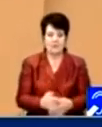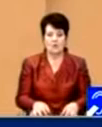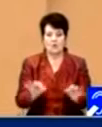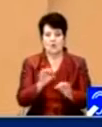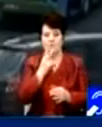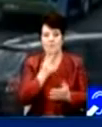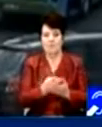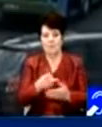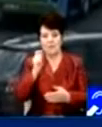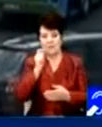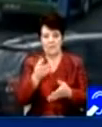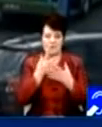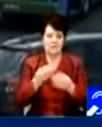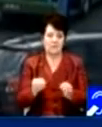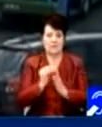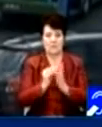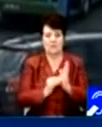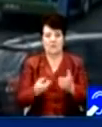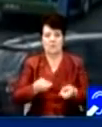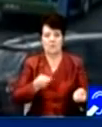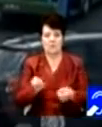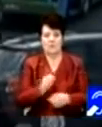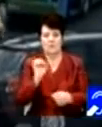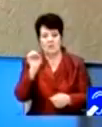bărbatul dispărut sau despre ancheta autorităților turce.